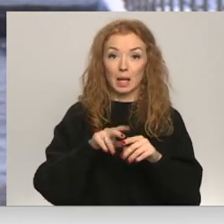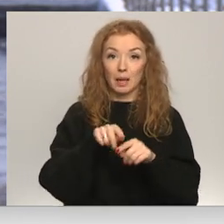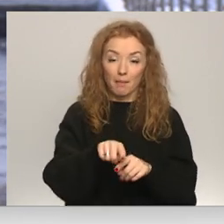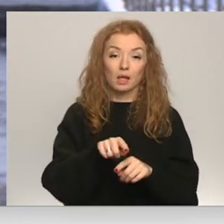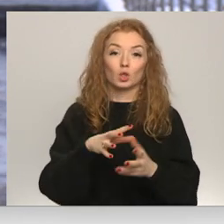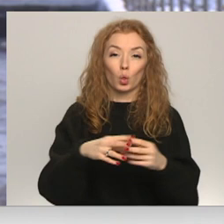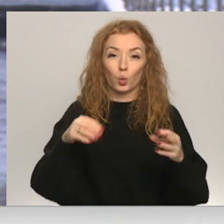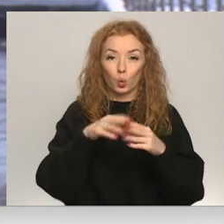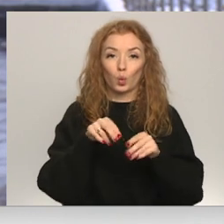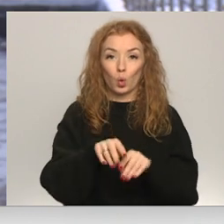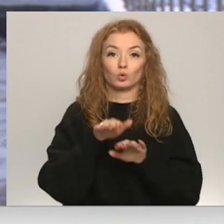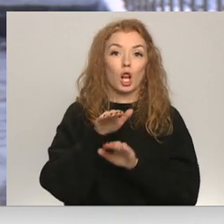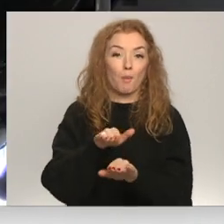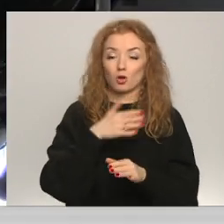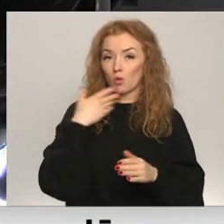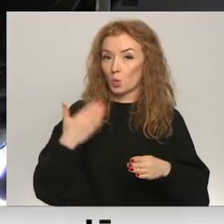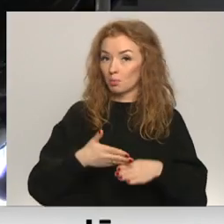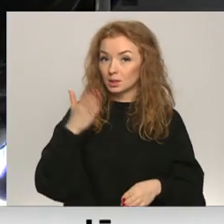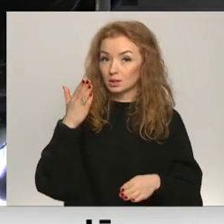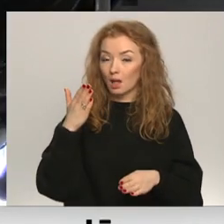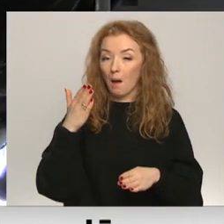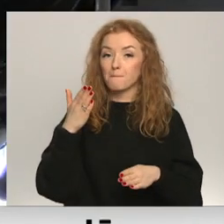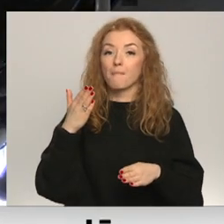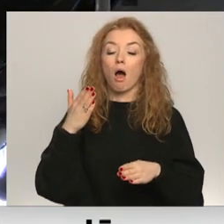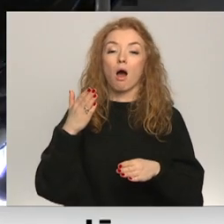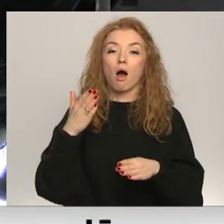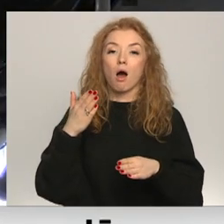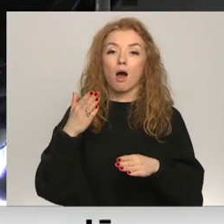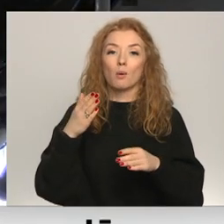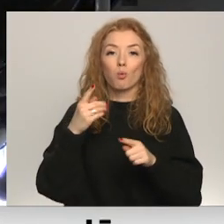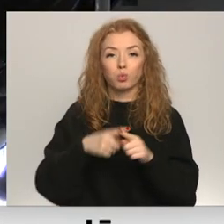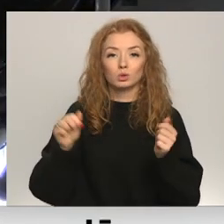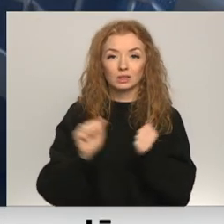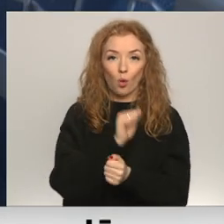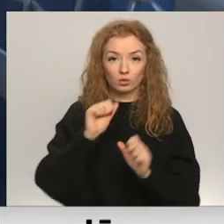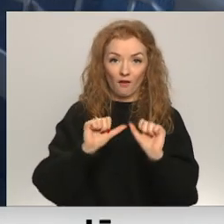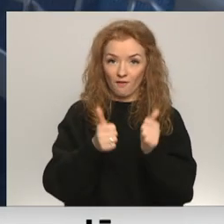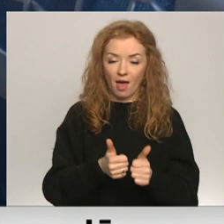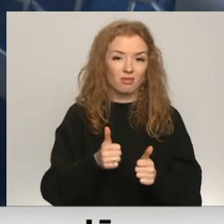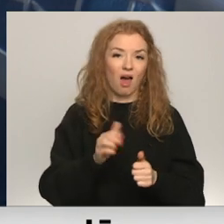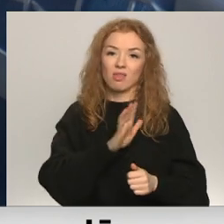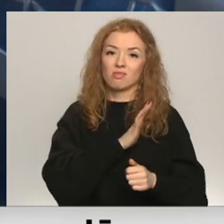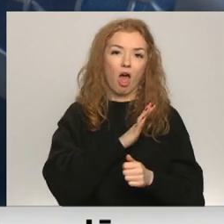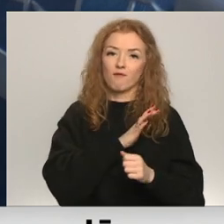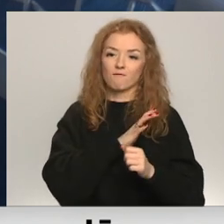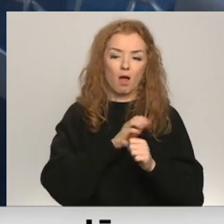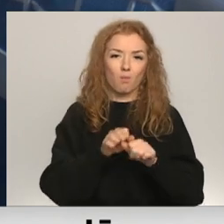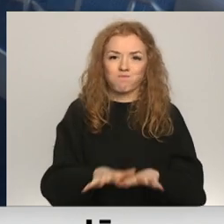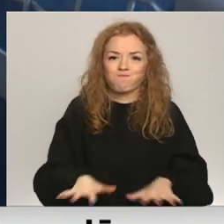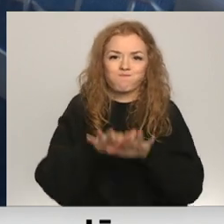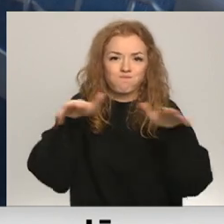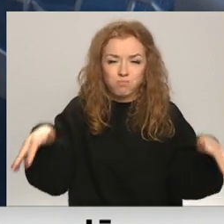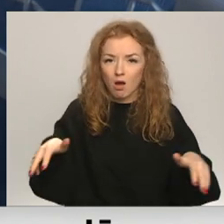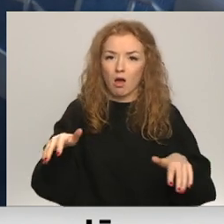uzglabāšana nav tik bīstama. Viņas tādā pussausā veidā nevar nepārplūst, ne